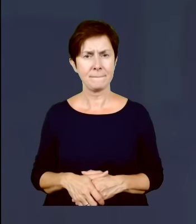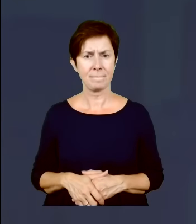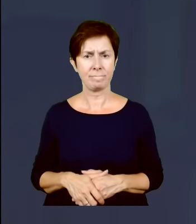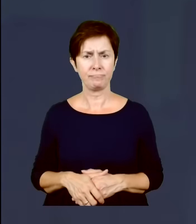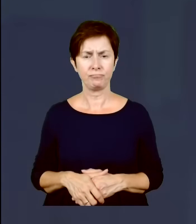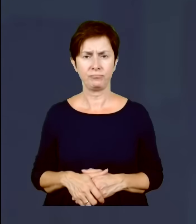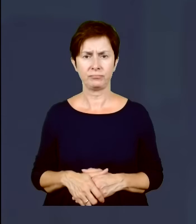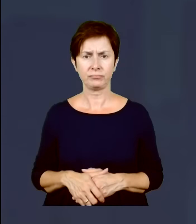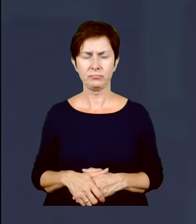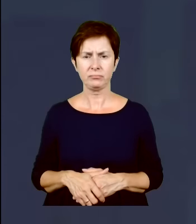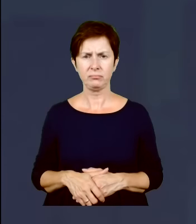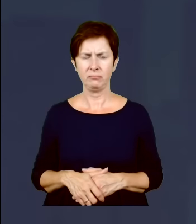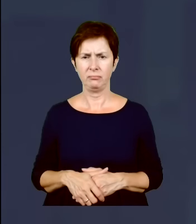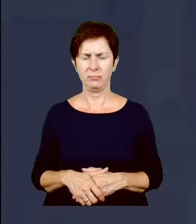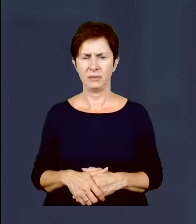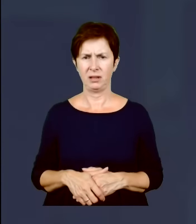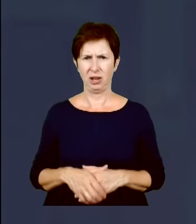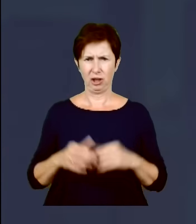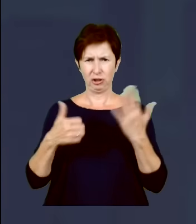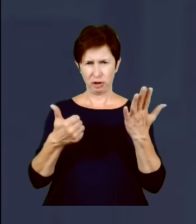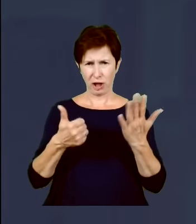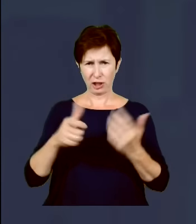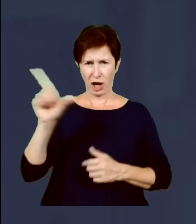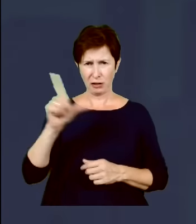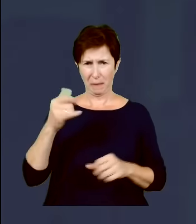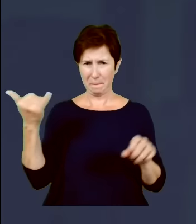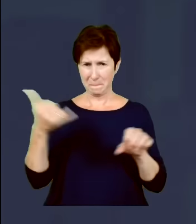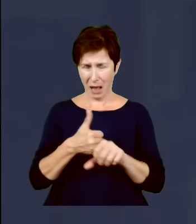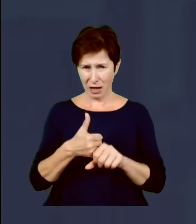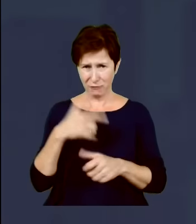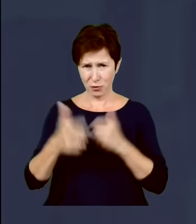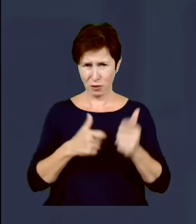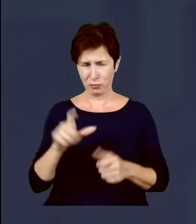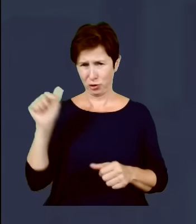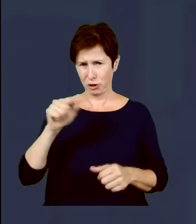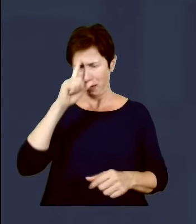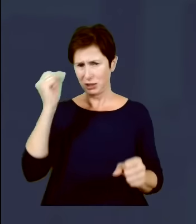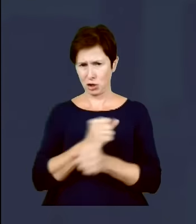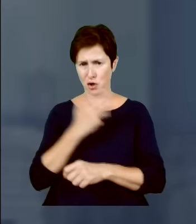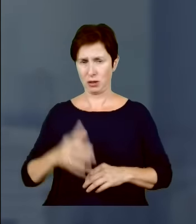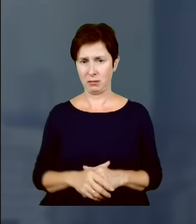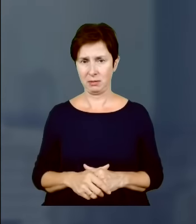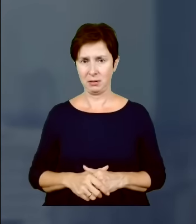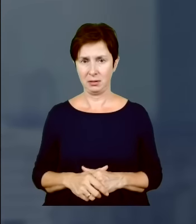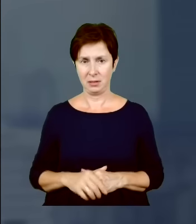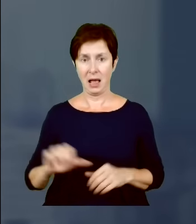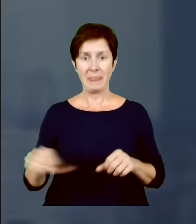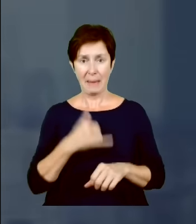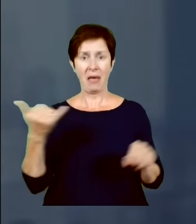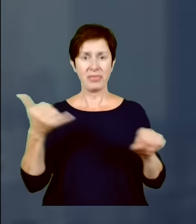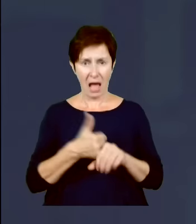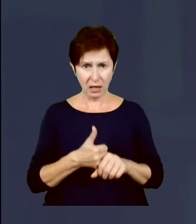no połaszczyć się na 6 litrów paliwa No to trzeba być Idi że najpierw zatankował potem jeszcze sobie